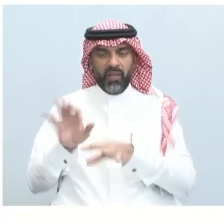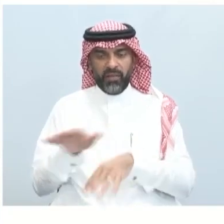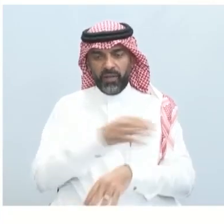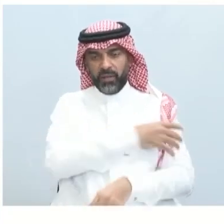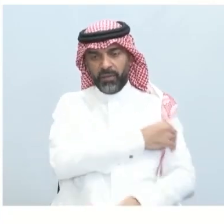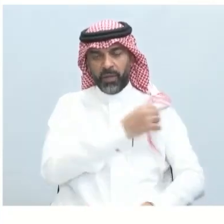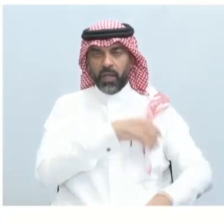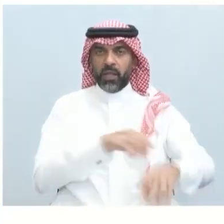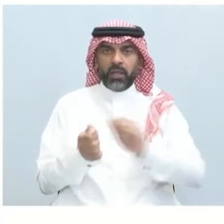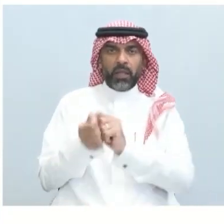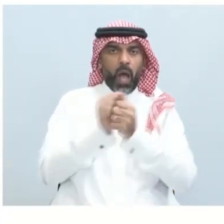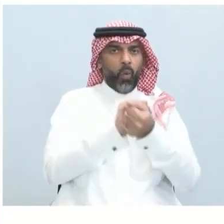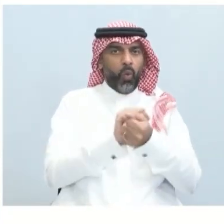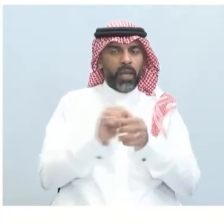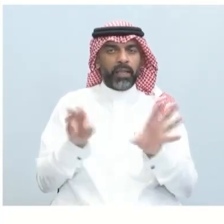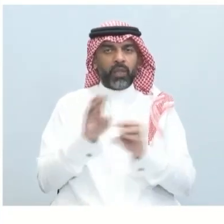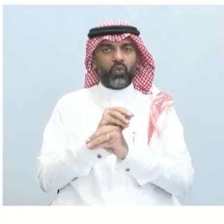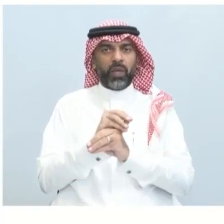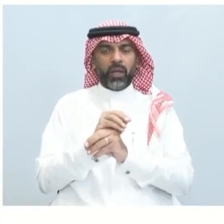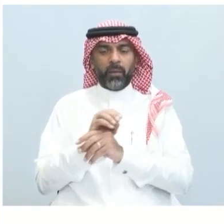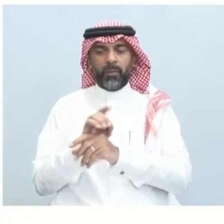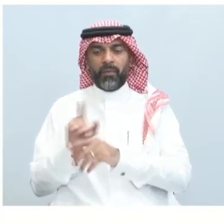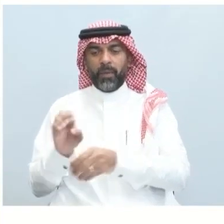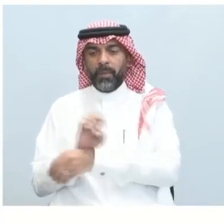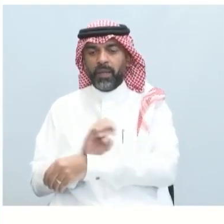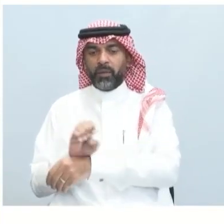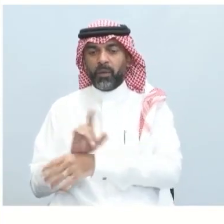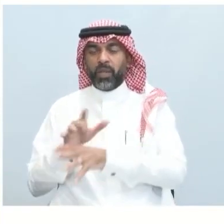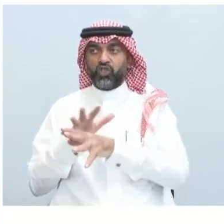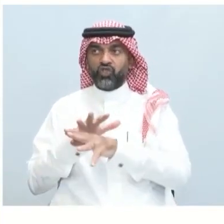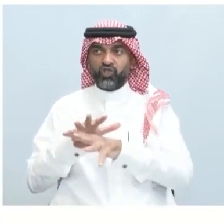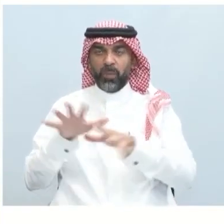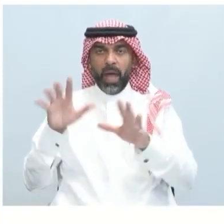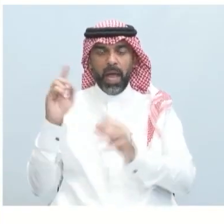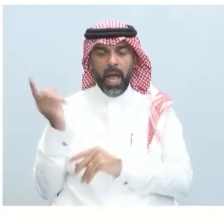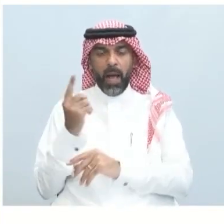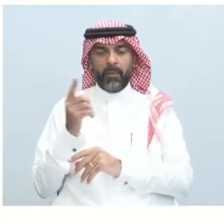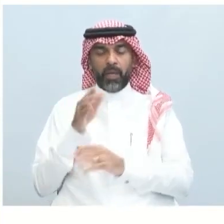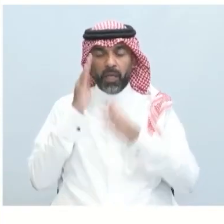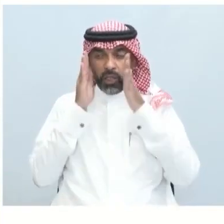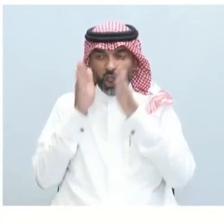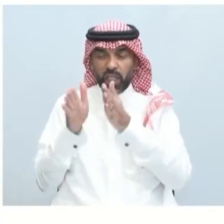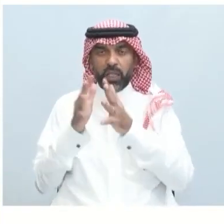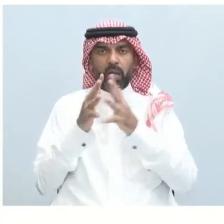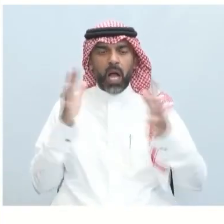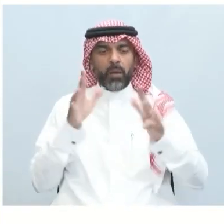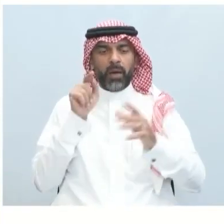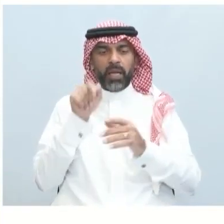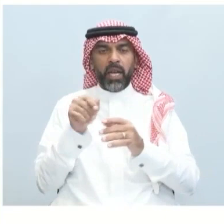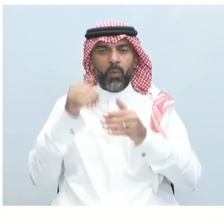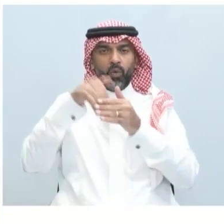تحول التسويق عبر البريد الإلكتروني الحديث من البريد الجماعي العام إلى التركيز بشكل أكبر على المحتوى والبريد